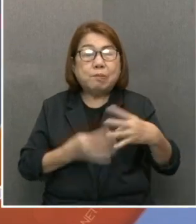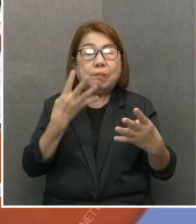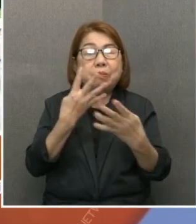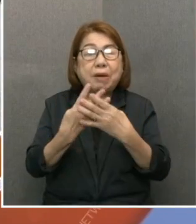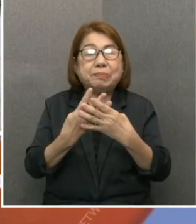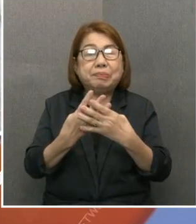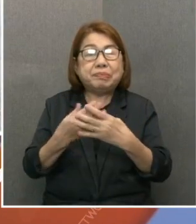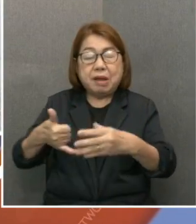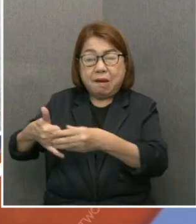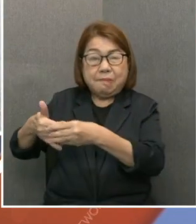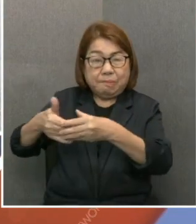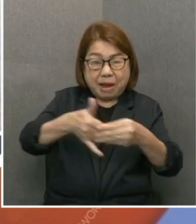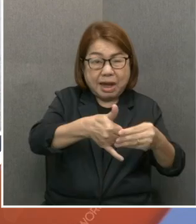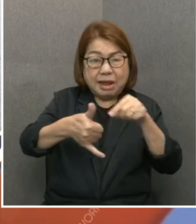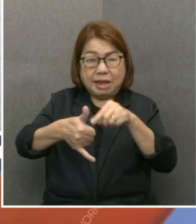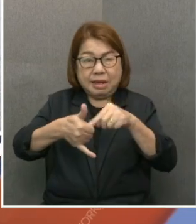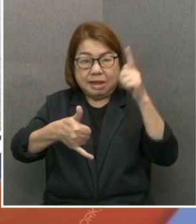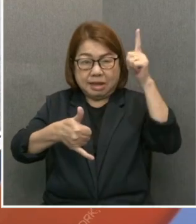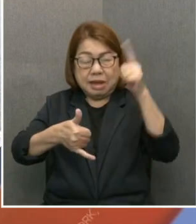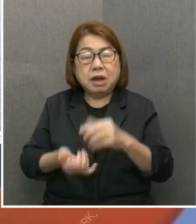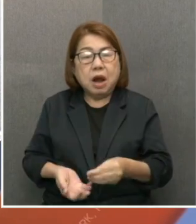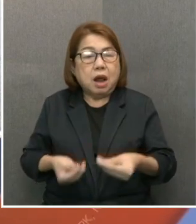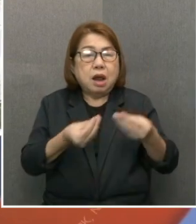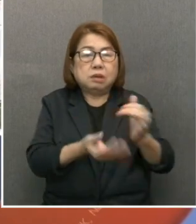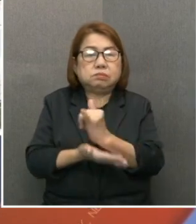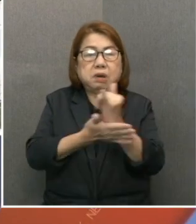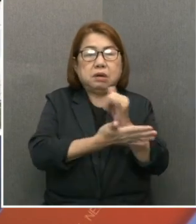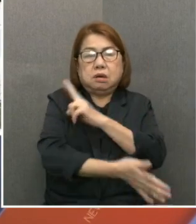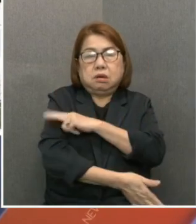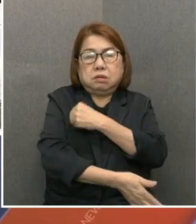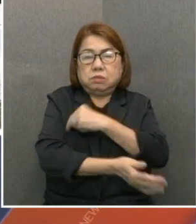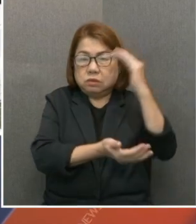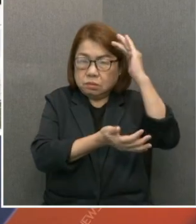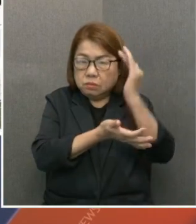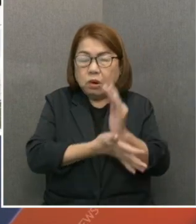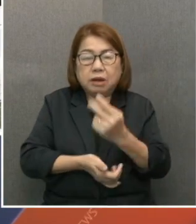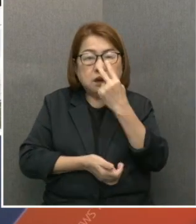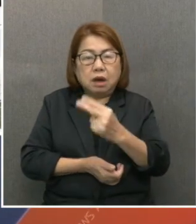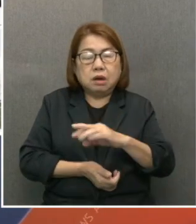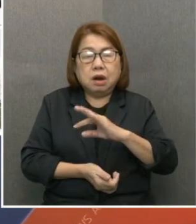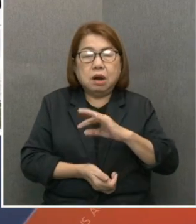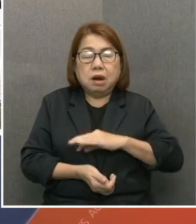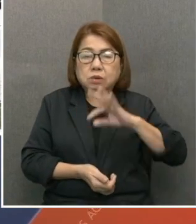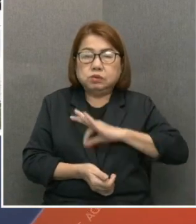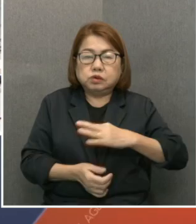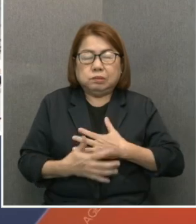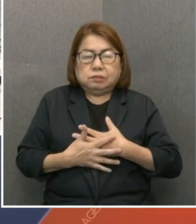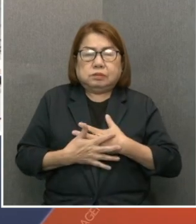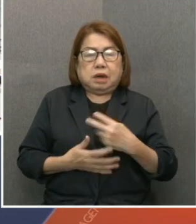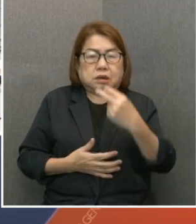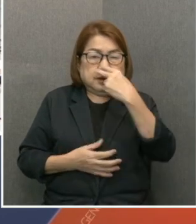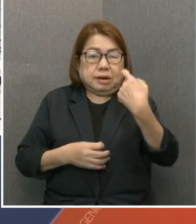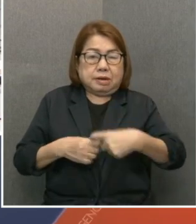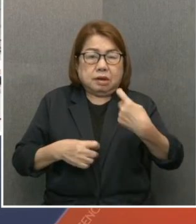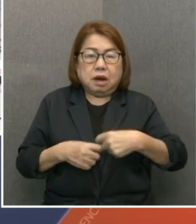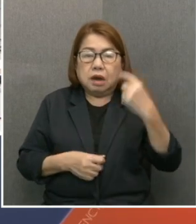การนำตัวนายทักษิณนะคะไปรักษาตัวที่โรงพยาบาลตำรวจเนื่องจากว่ามีอาการแน่นหน้าอกค่ะเกรงว่าจะมีความเสี่ยง